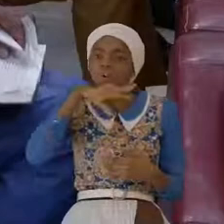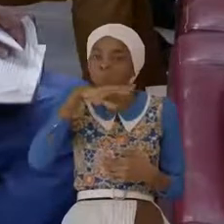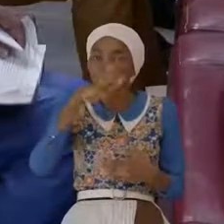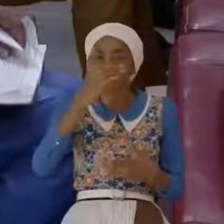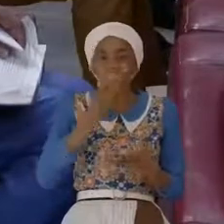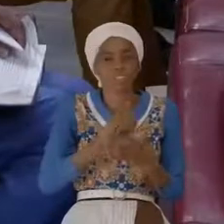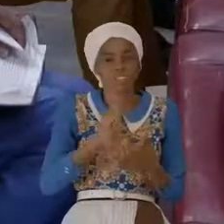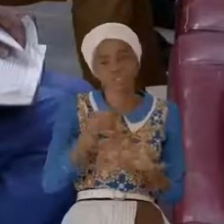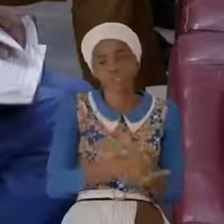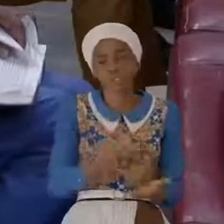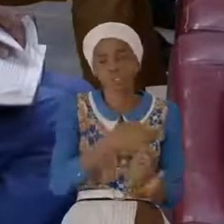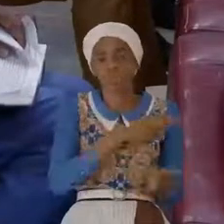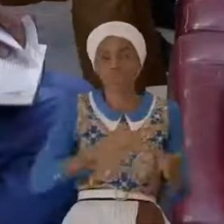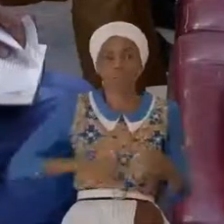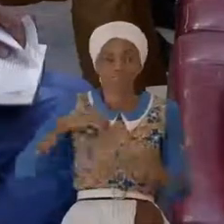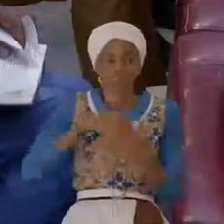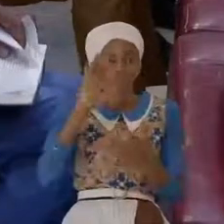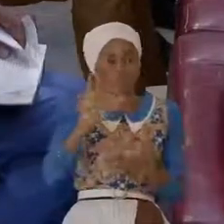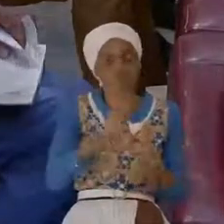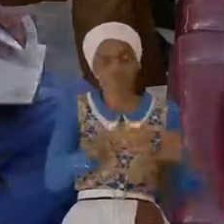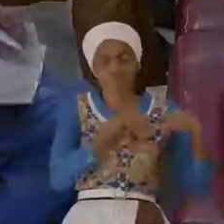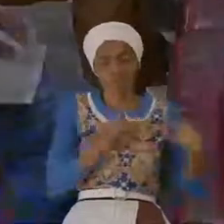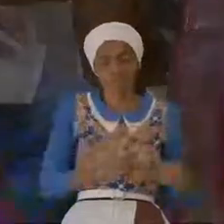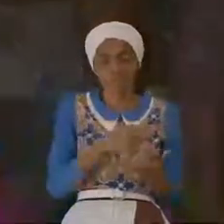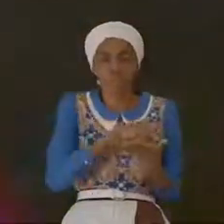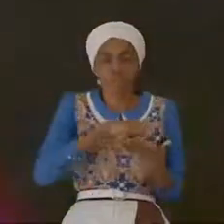ta vie. Verset 8.